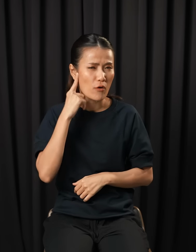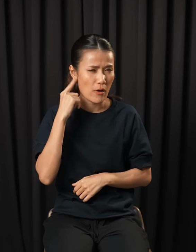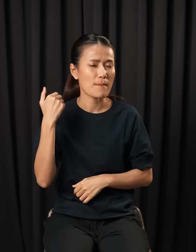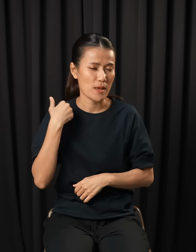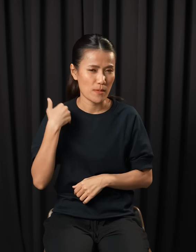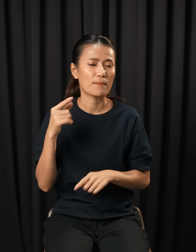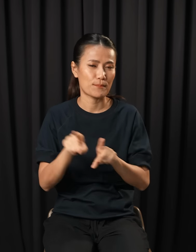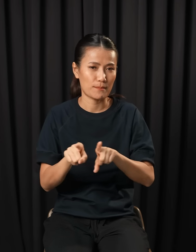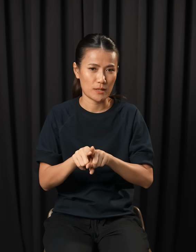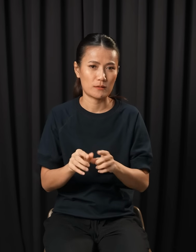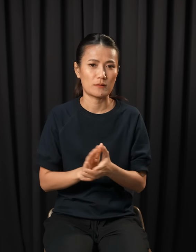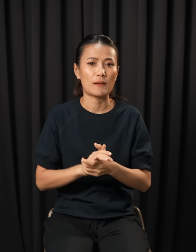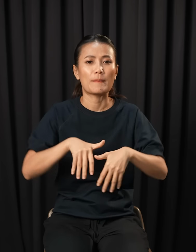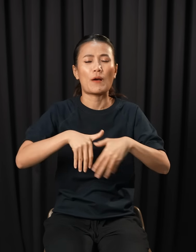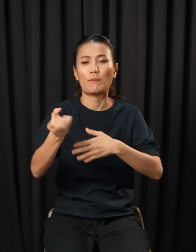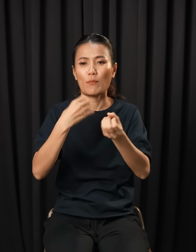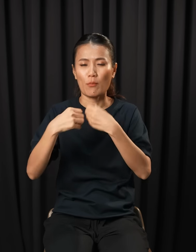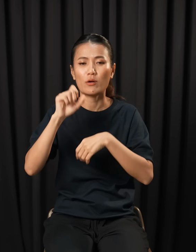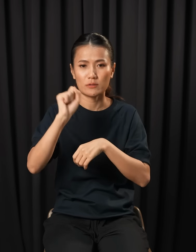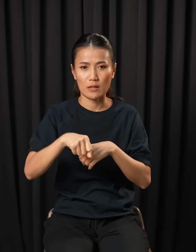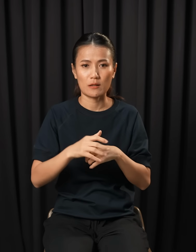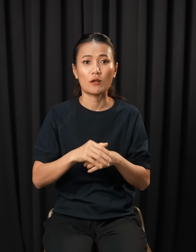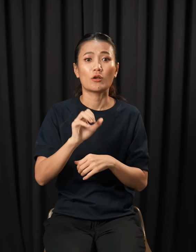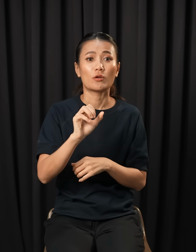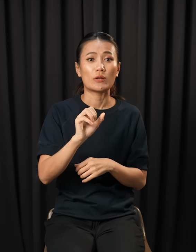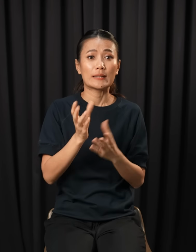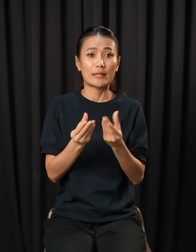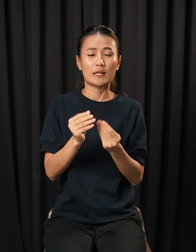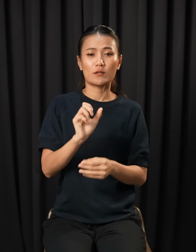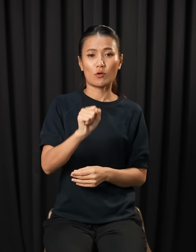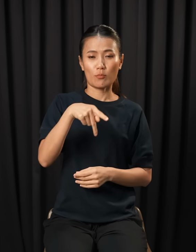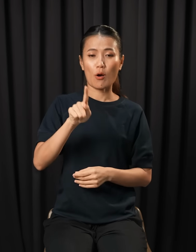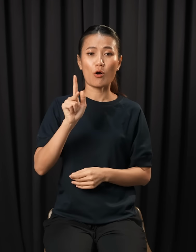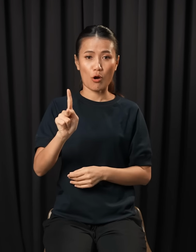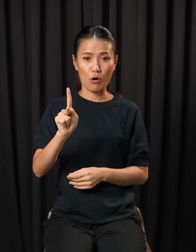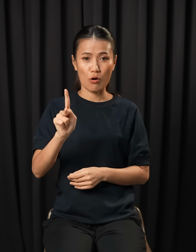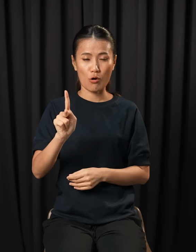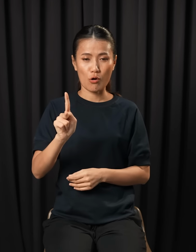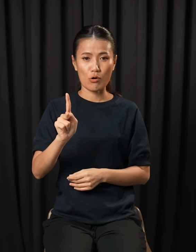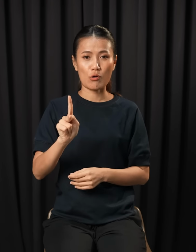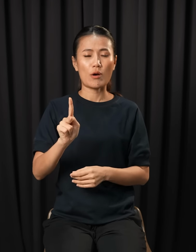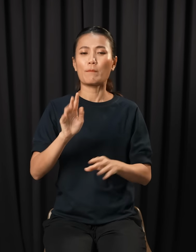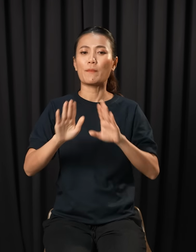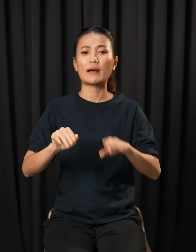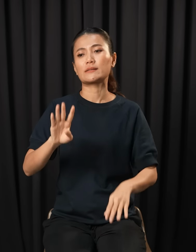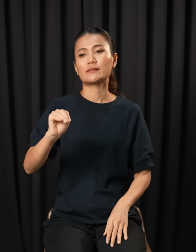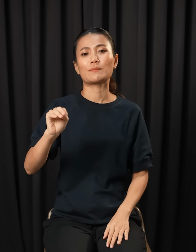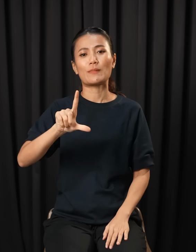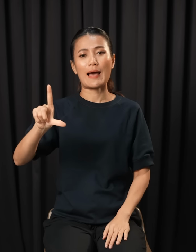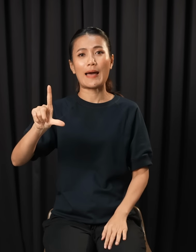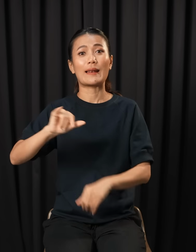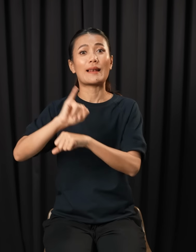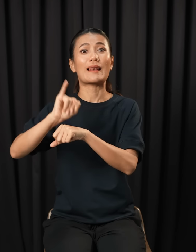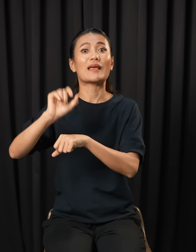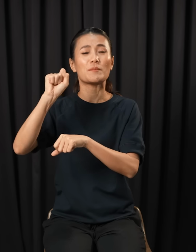พูดอย่างเงี้ยผมก็ไม่ได้ดูเพราะผมไม่มีสปก.ไม่ได้ไปสนใจหรอก ผมฟังมาอยู่แล้วนะครับฟังในเครือข่ายประชาสังคมก็คือว่าสปก.